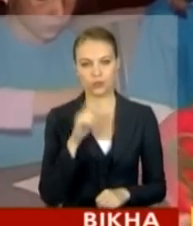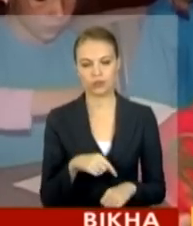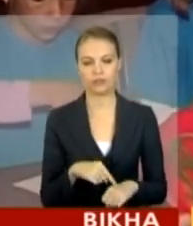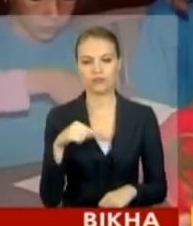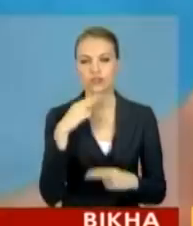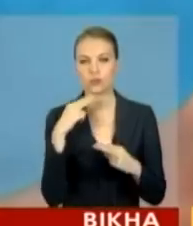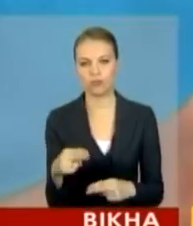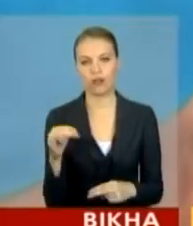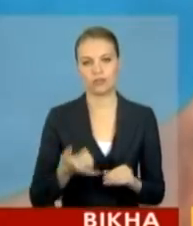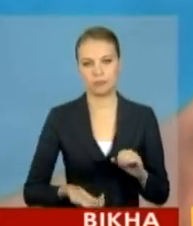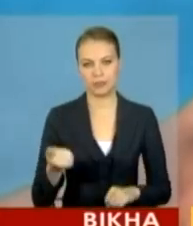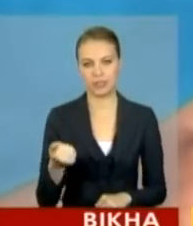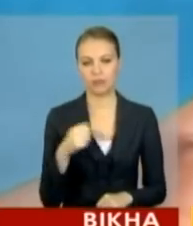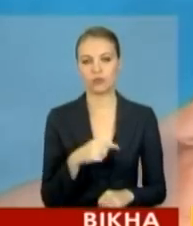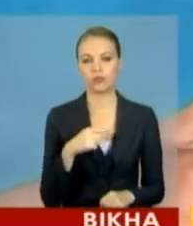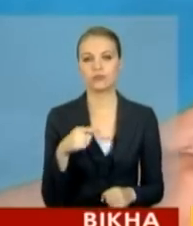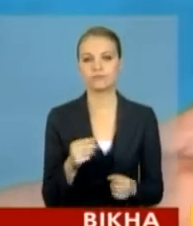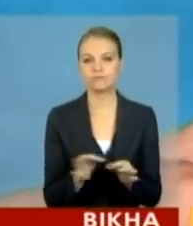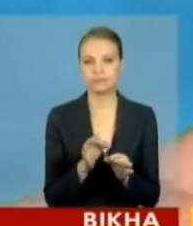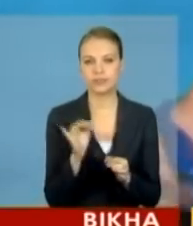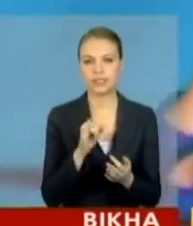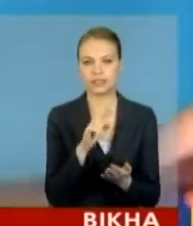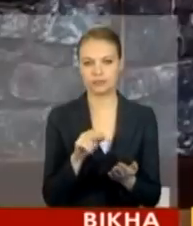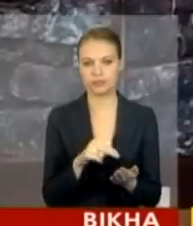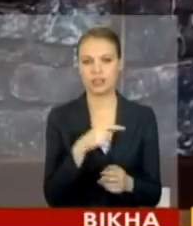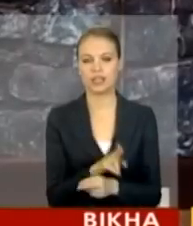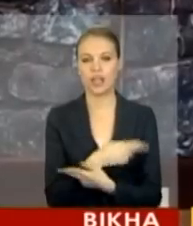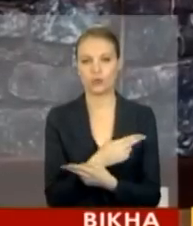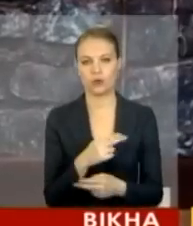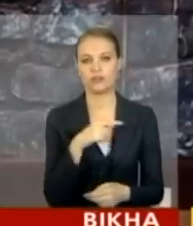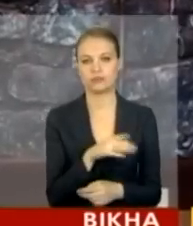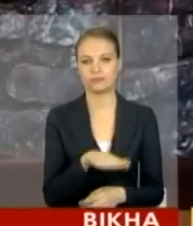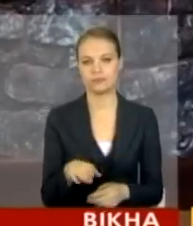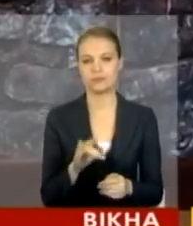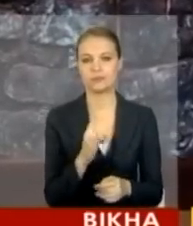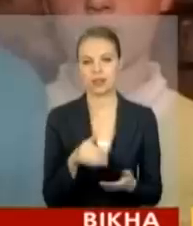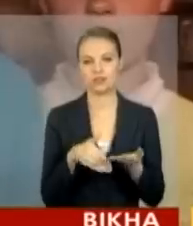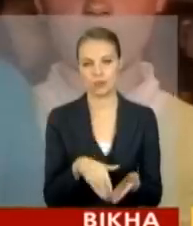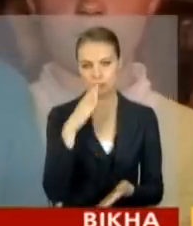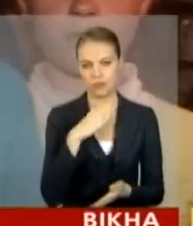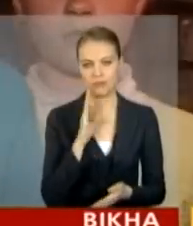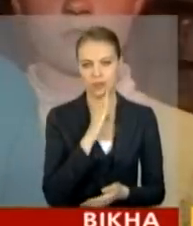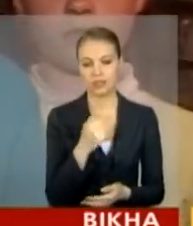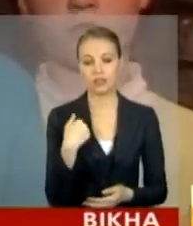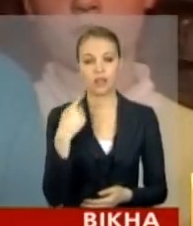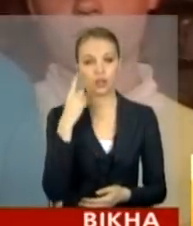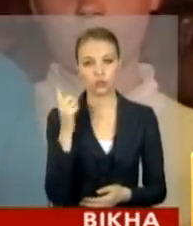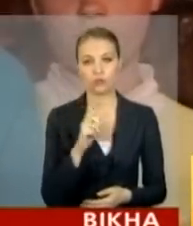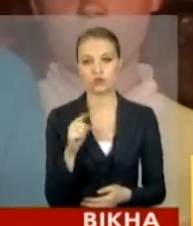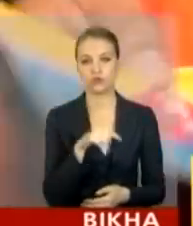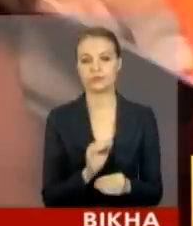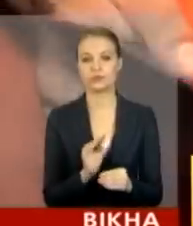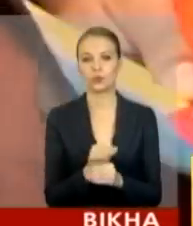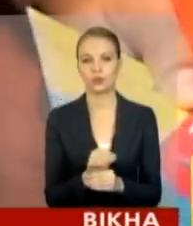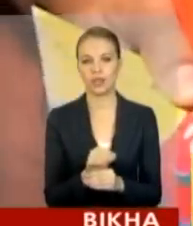відчули увагу і підтримку. Витинати і розфарбовувати янголів-охоронців малечі допомагали батьки. Я думаю, що він